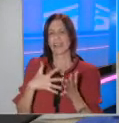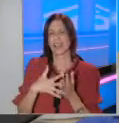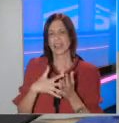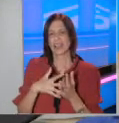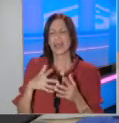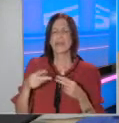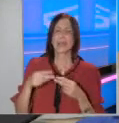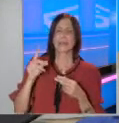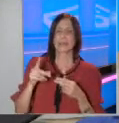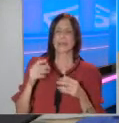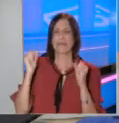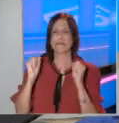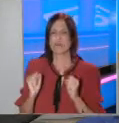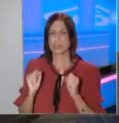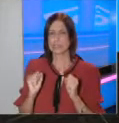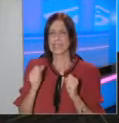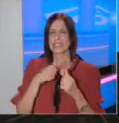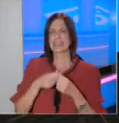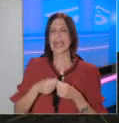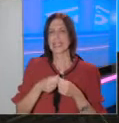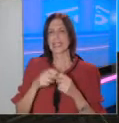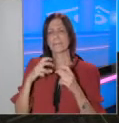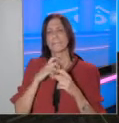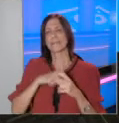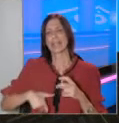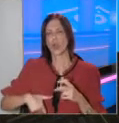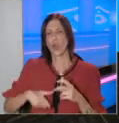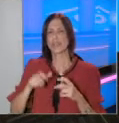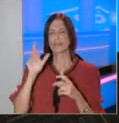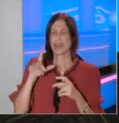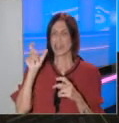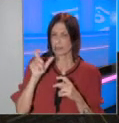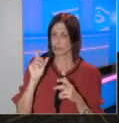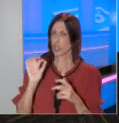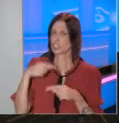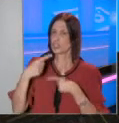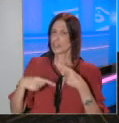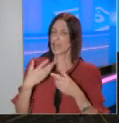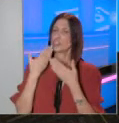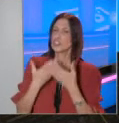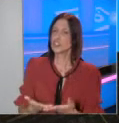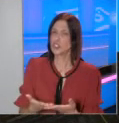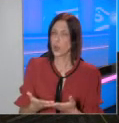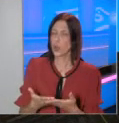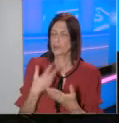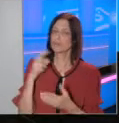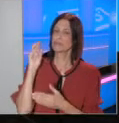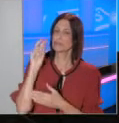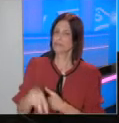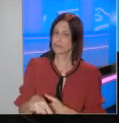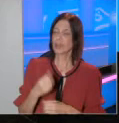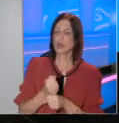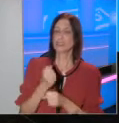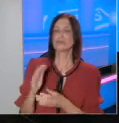עובדי עירייה, תאגידים עירוניים וחבר'ה משנת שירות שהתגייסו למהלך, עברו בתקופה האחרונה ועדיין